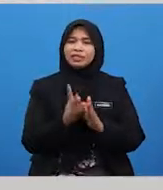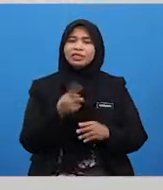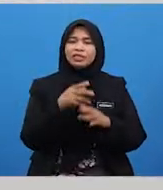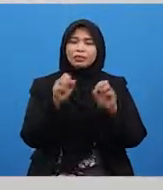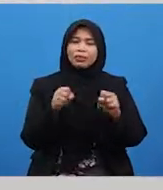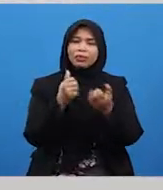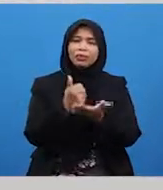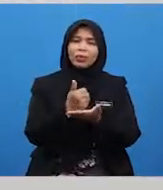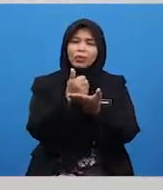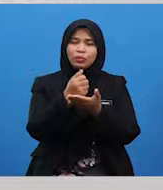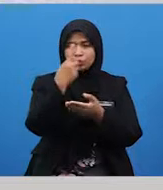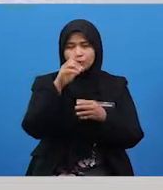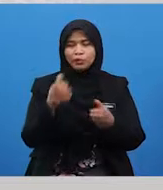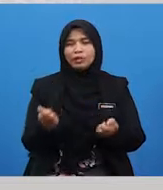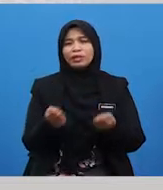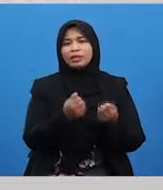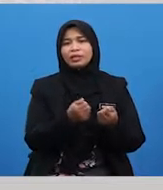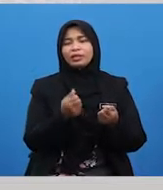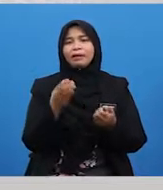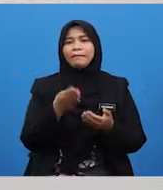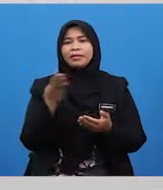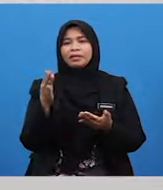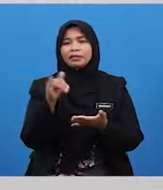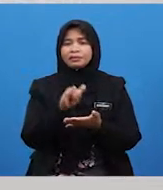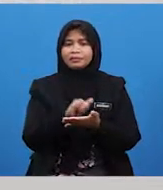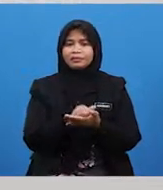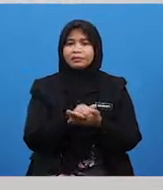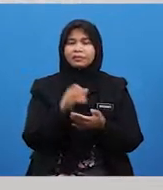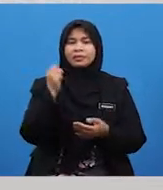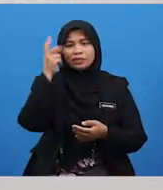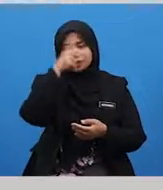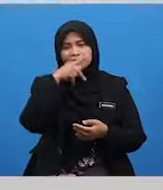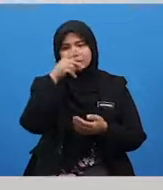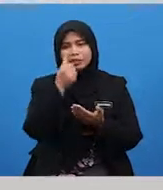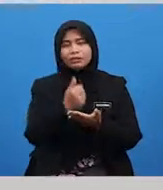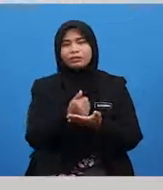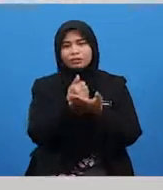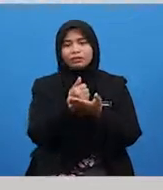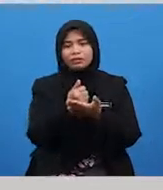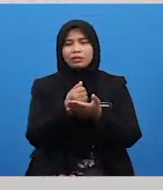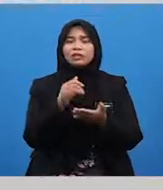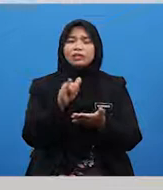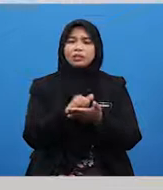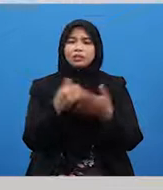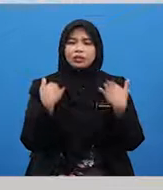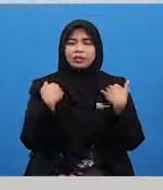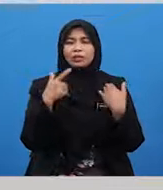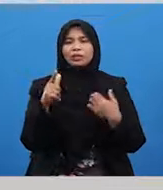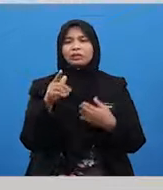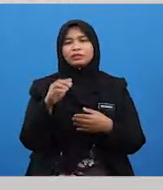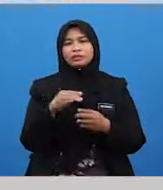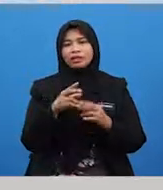mengangkat barang tersebut. Sikap tolong-menolong merupakan interaksi dua hala sesama